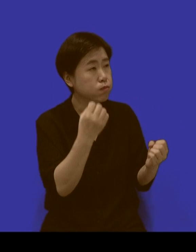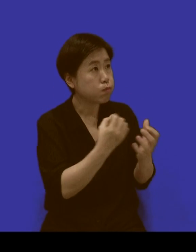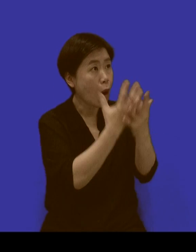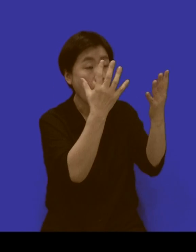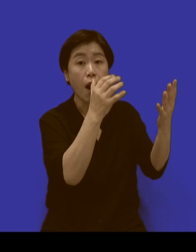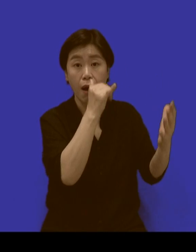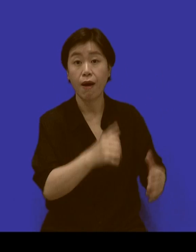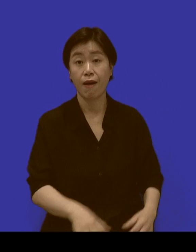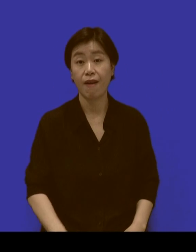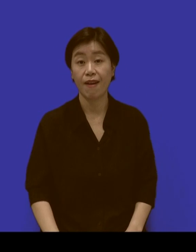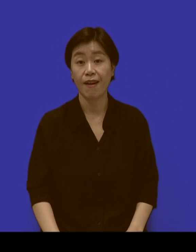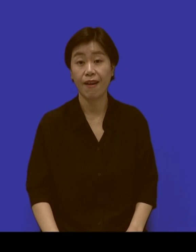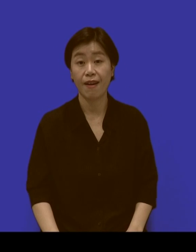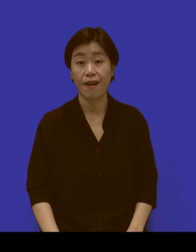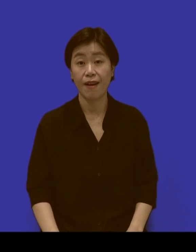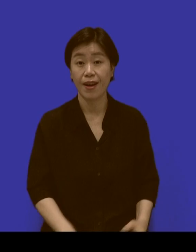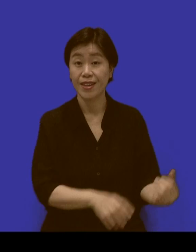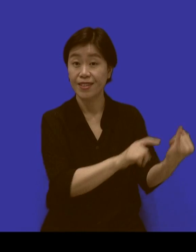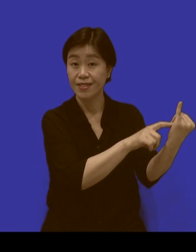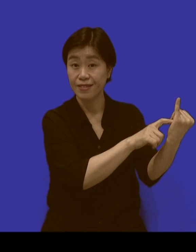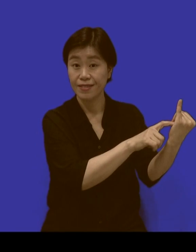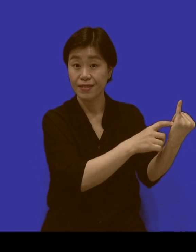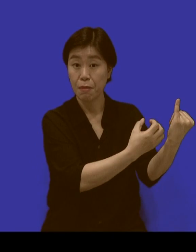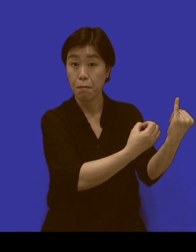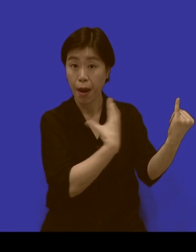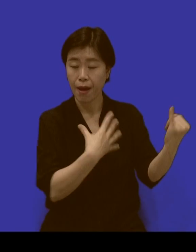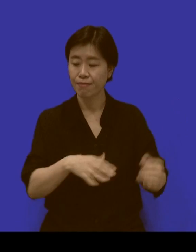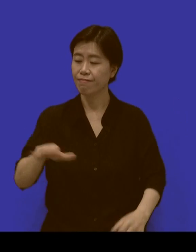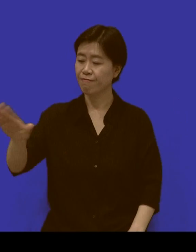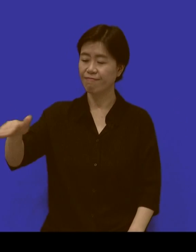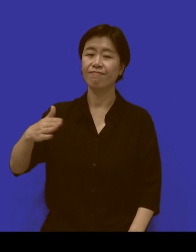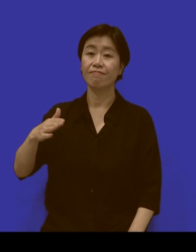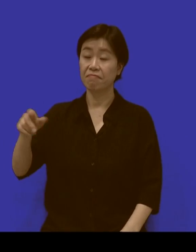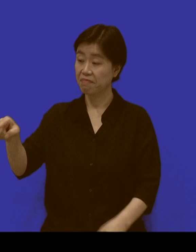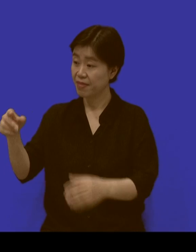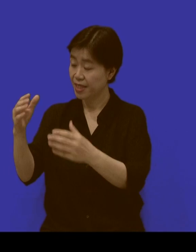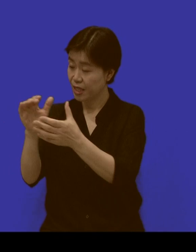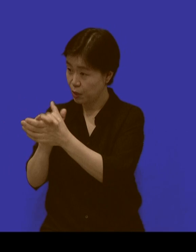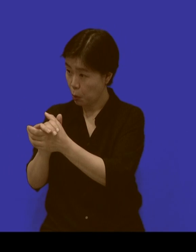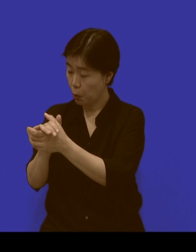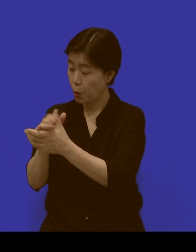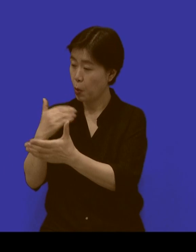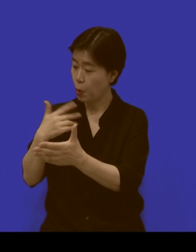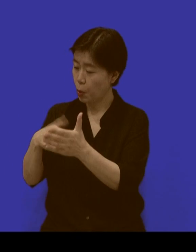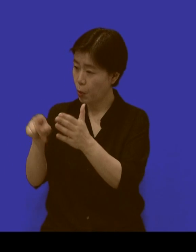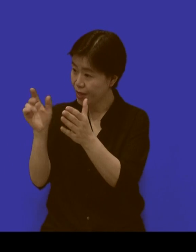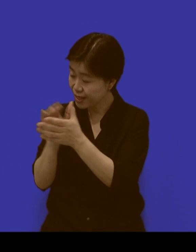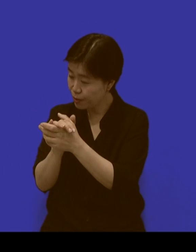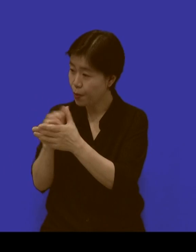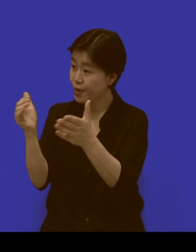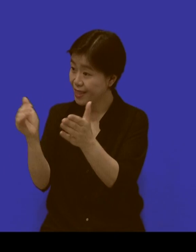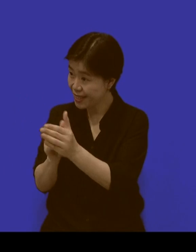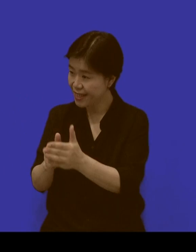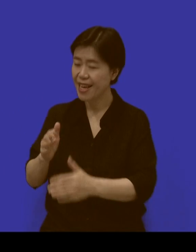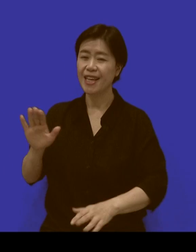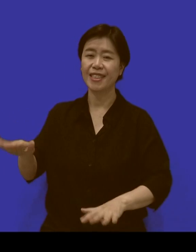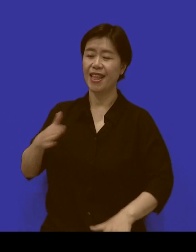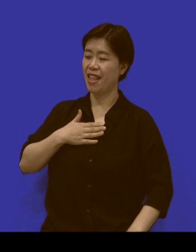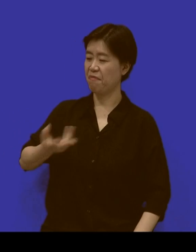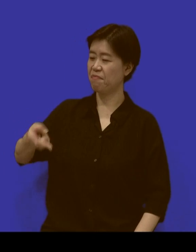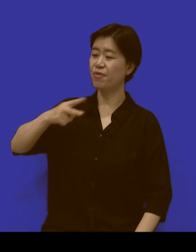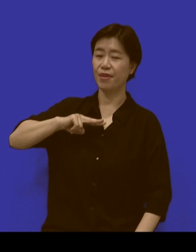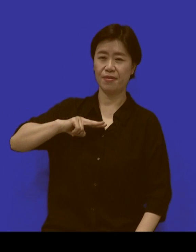환하게 웃으시면서 네. 이분이 It's my turn. 이제 내 차례다라고 예, 하는 예. 거예요. 근데 목소리가 너무 힘이 있어요. 갑자기.